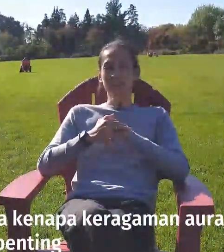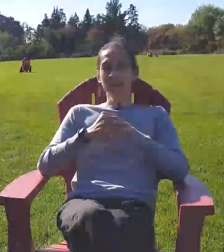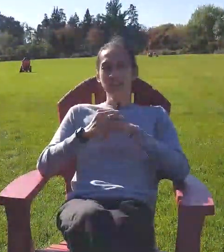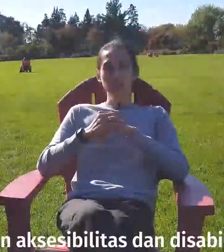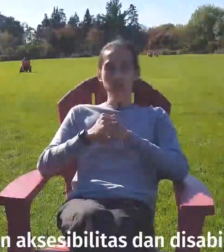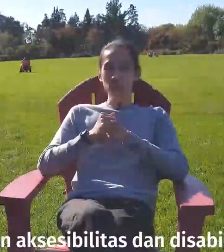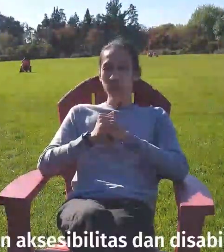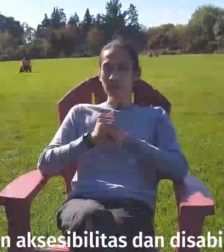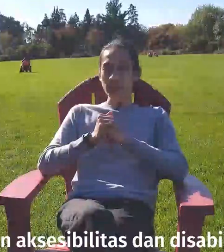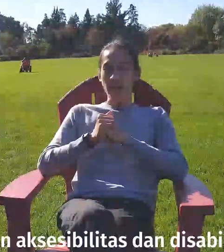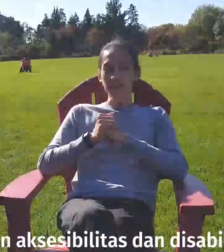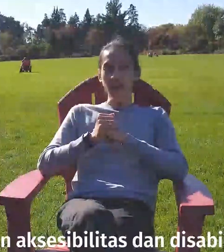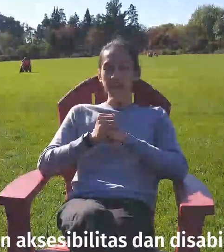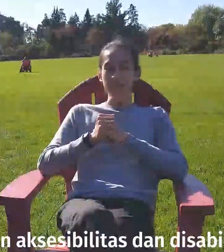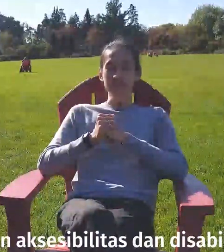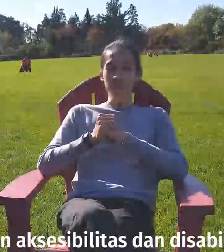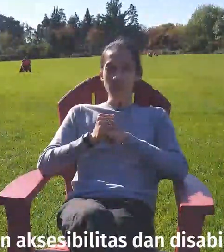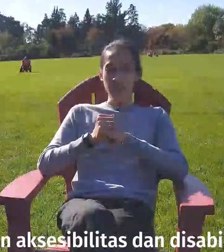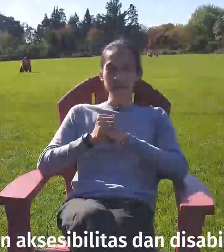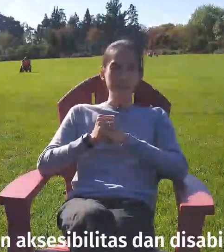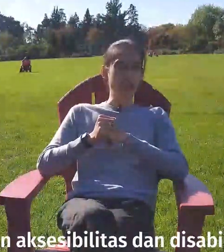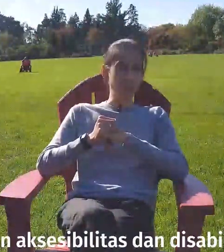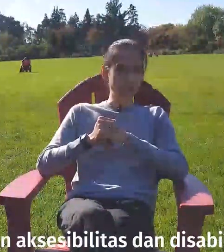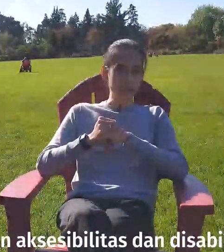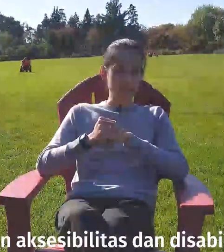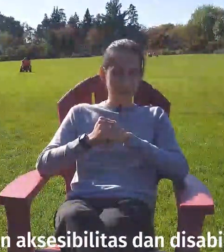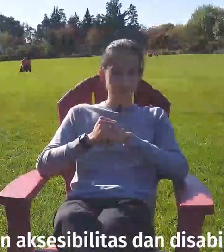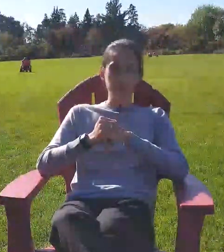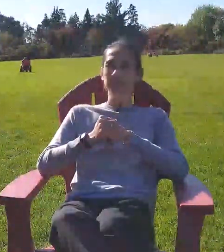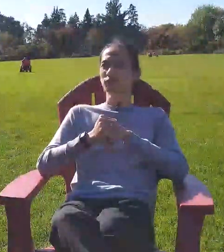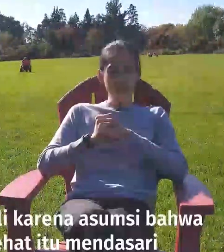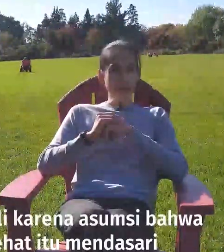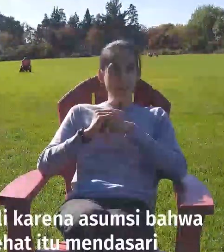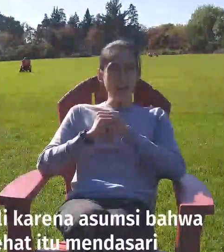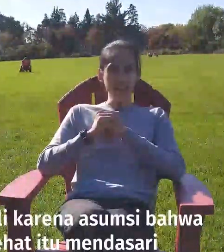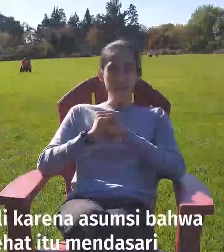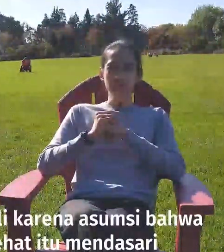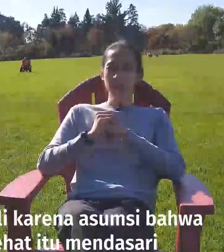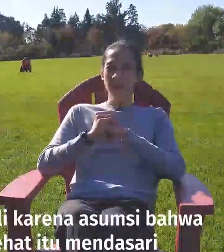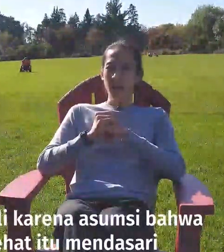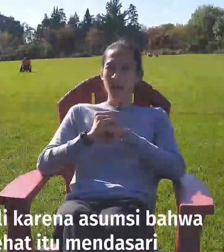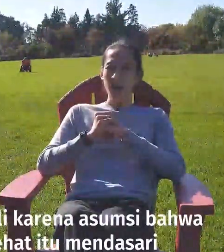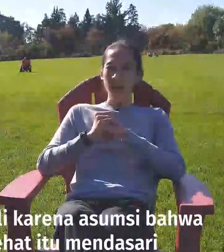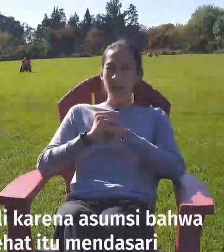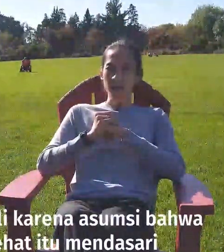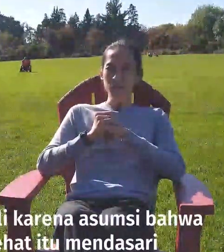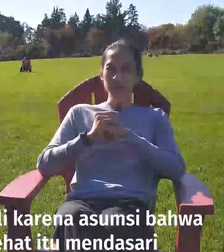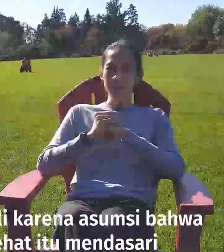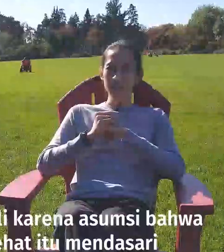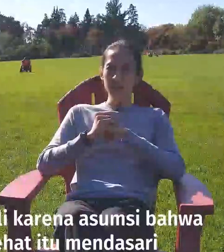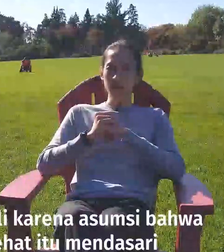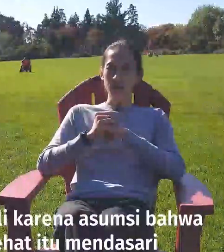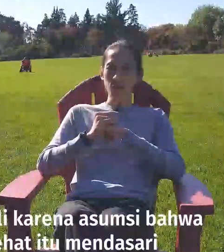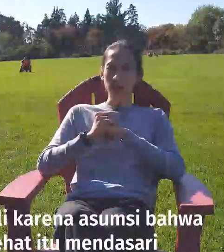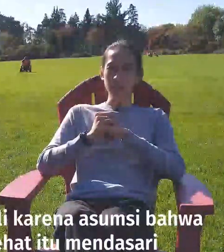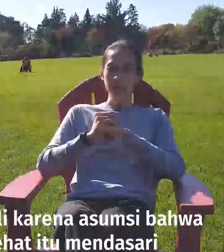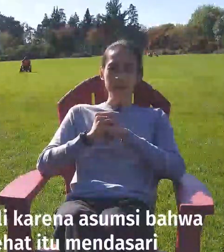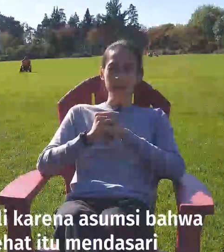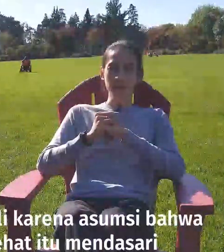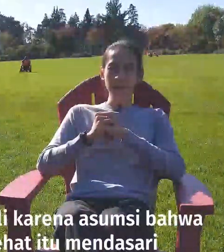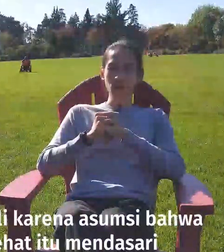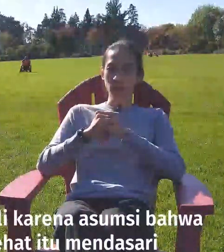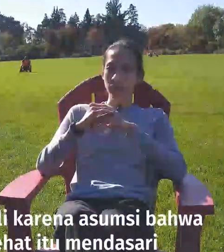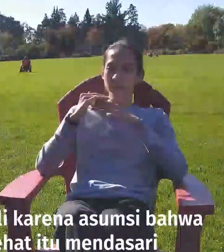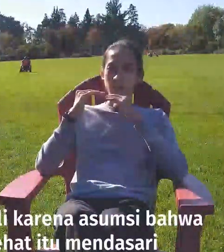penting itu terkait dengan aksesibilitas dan disabilitas seringki karena asumsi bahwa